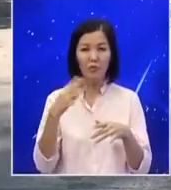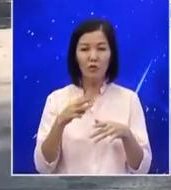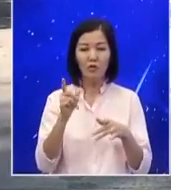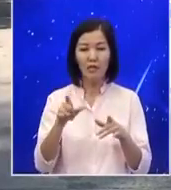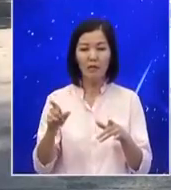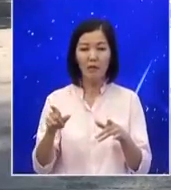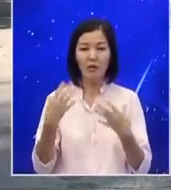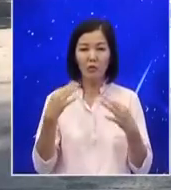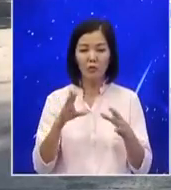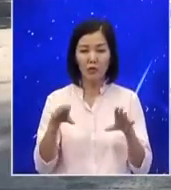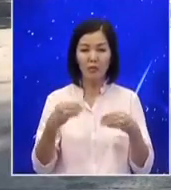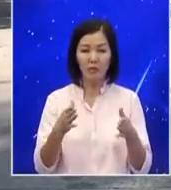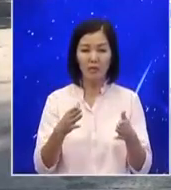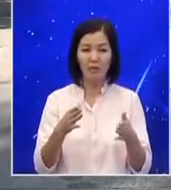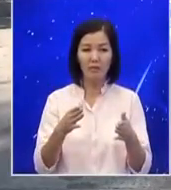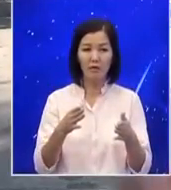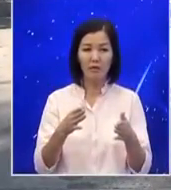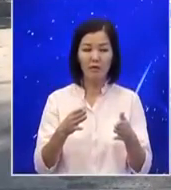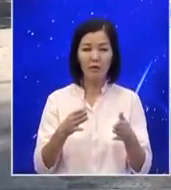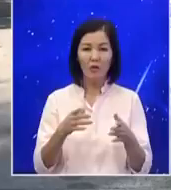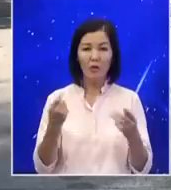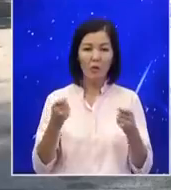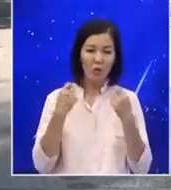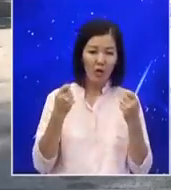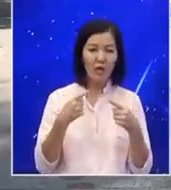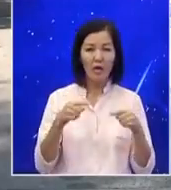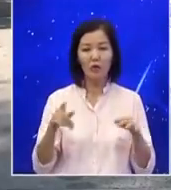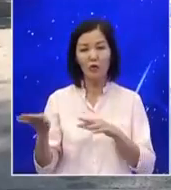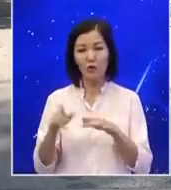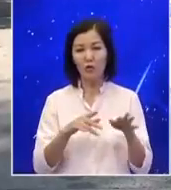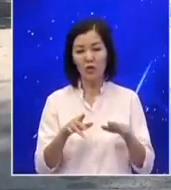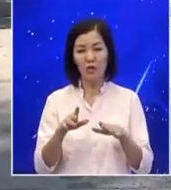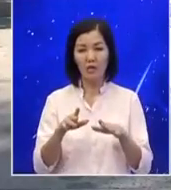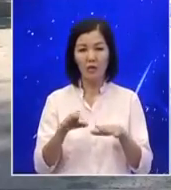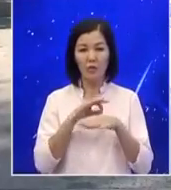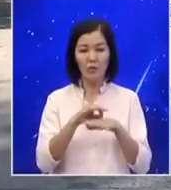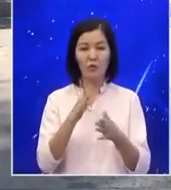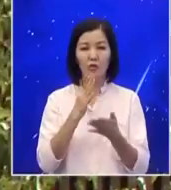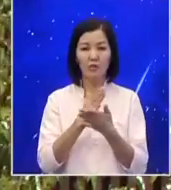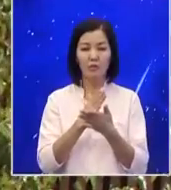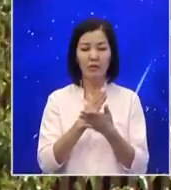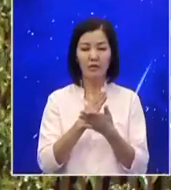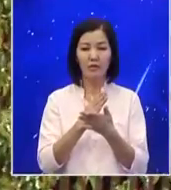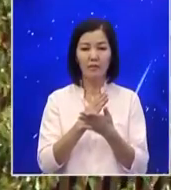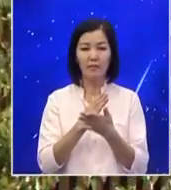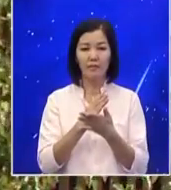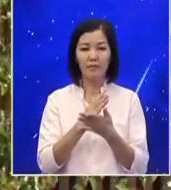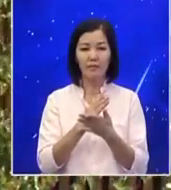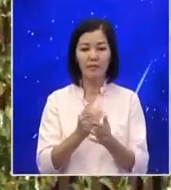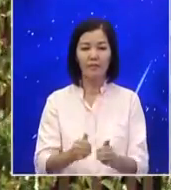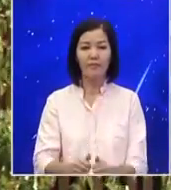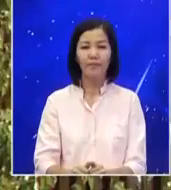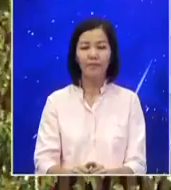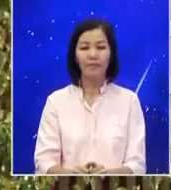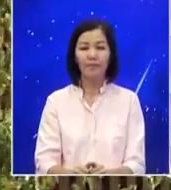берді деп ойлап, көбісі шатастырып алып, сонымен бірге жаңағы құдалық рұқсат береді деп дұрыс түсінбегендіктен құдалық той жасап, жаңағы 30 адамға дейін көбісі сүйтіп жасап